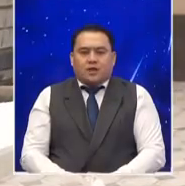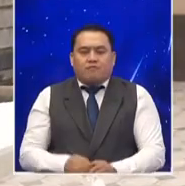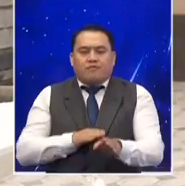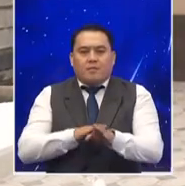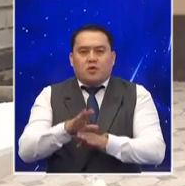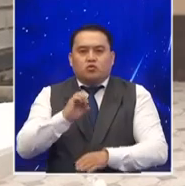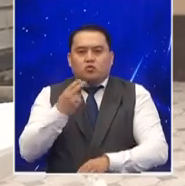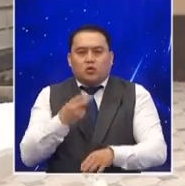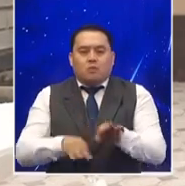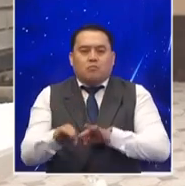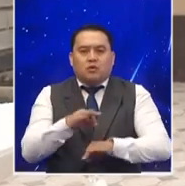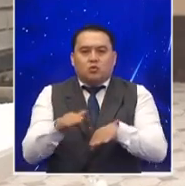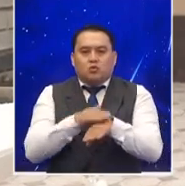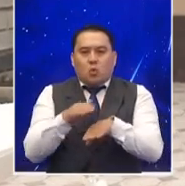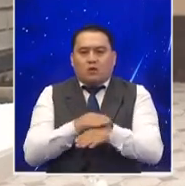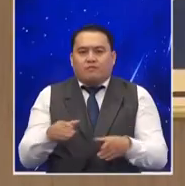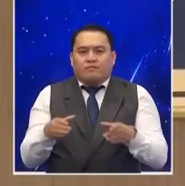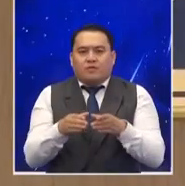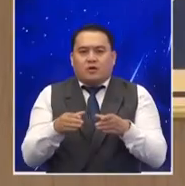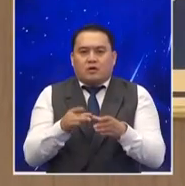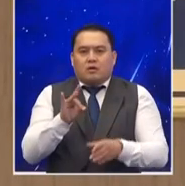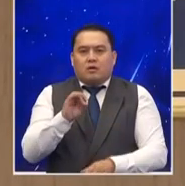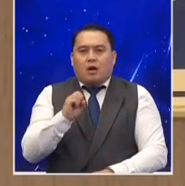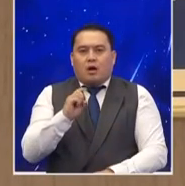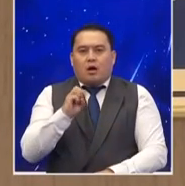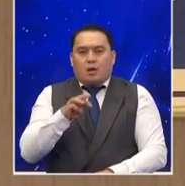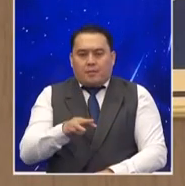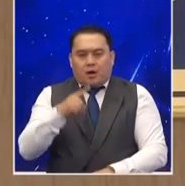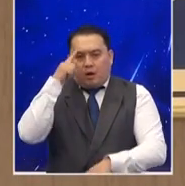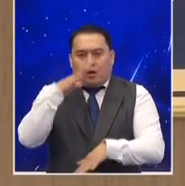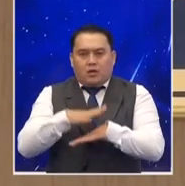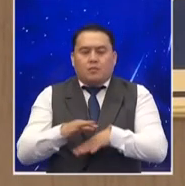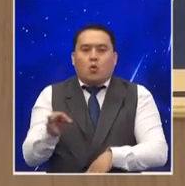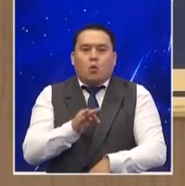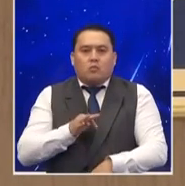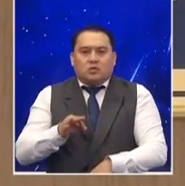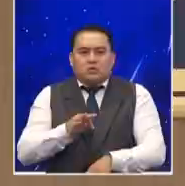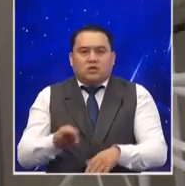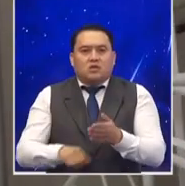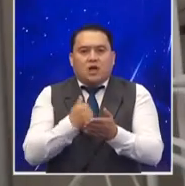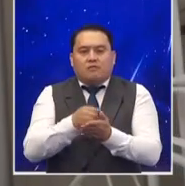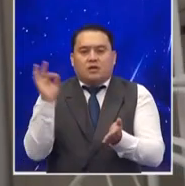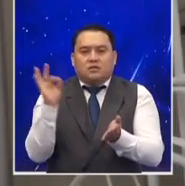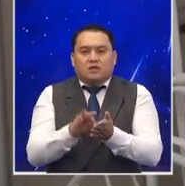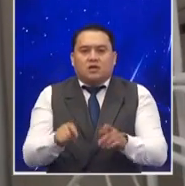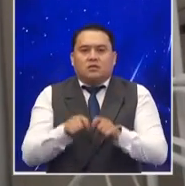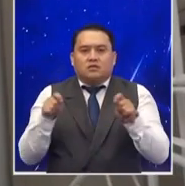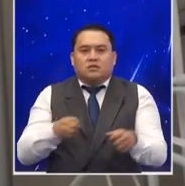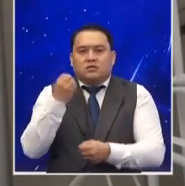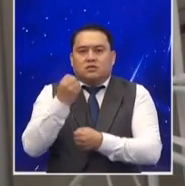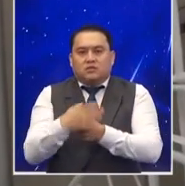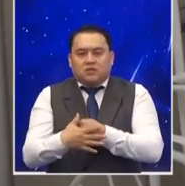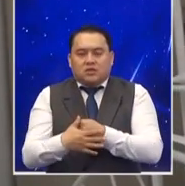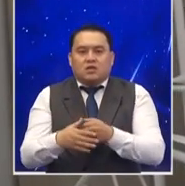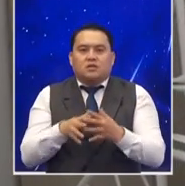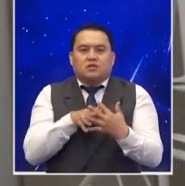Реализовал социальный проект благотворительный фонд «Рахым» совместно с Акиматом Алматинской области. Основной задачей было создать центр реабилитации